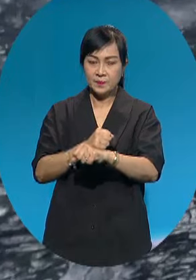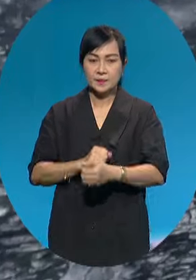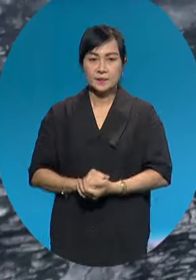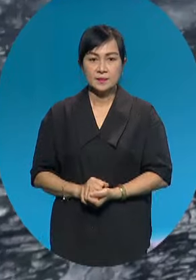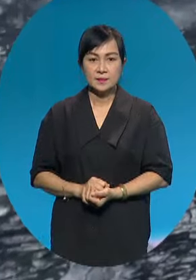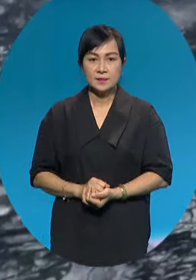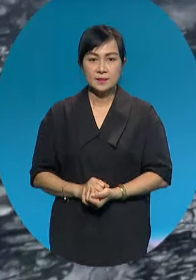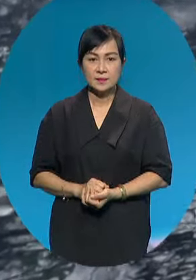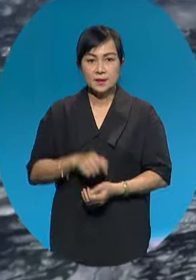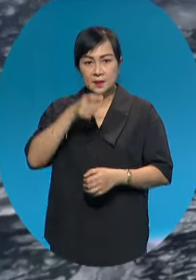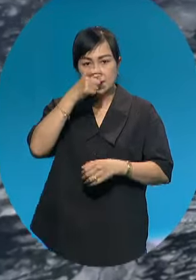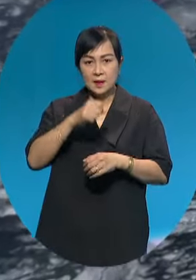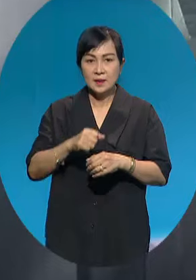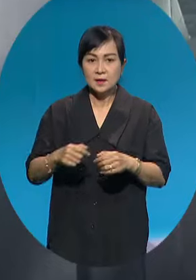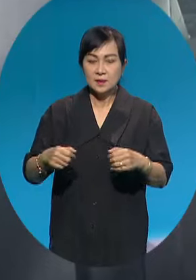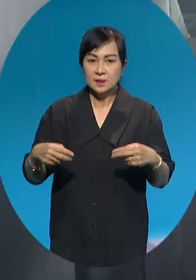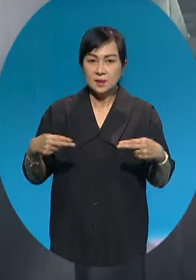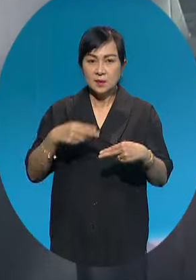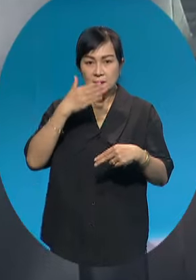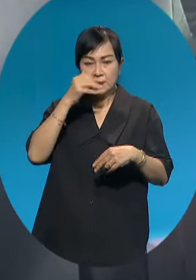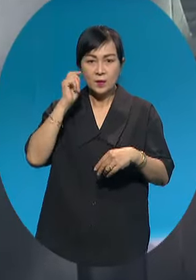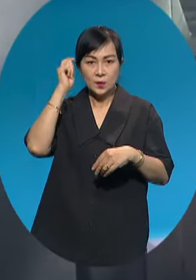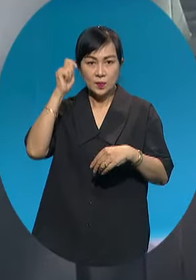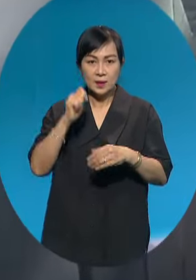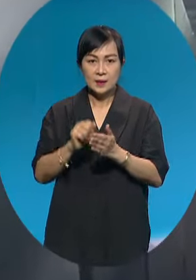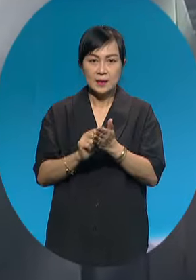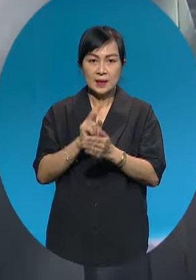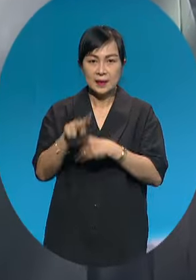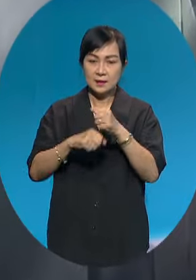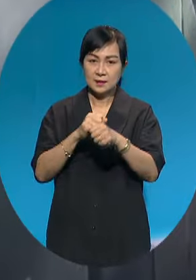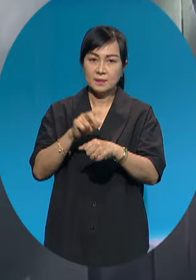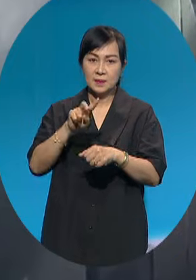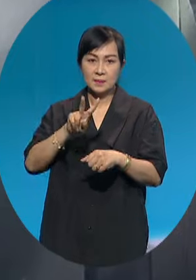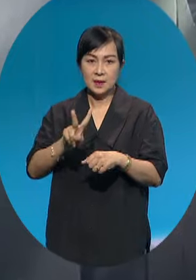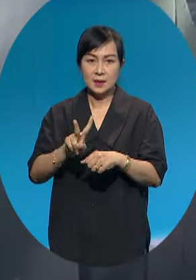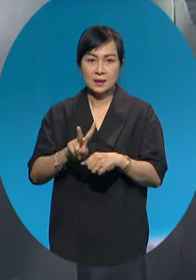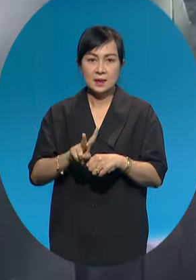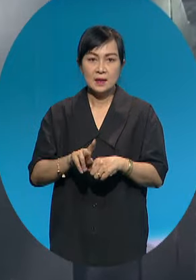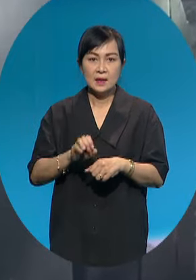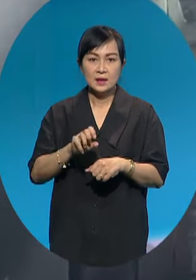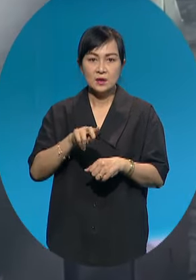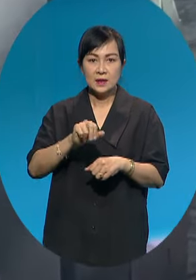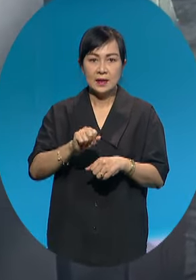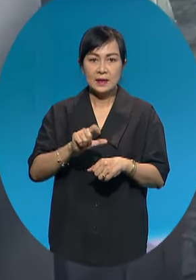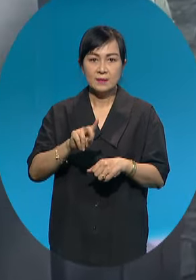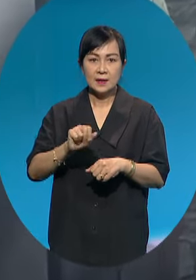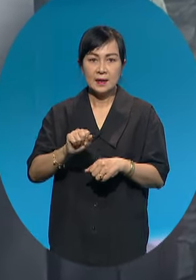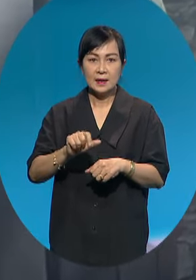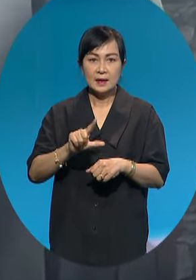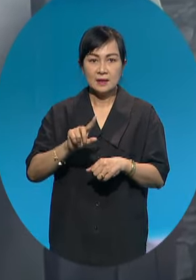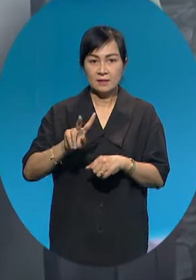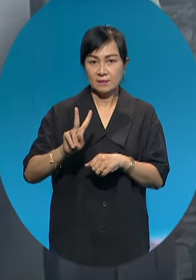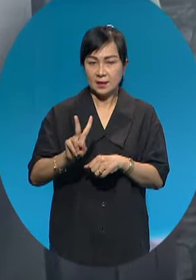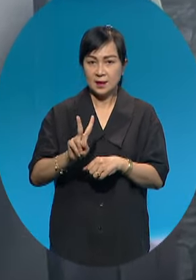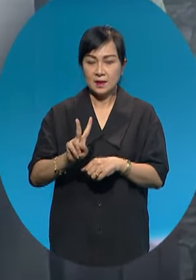Nga kể từ khi Nga mở chiến dịch quân sự đặc biệt tại Ukraina vào tháng 2 năm 2022 estonia Latvia